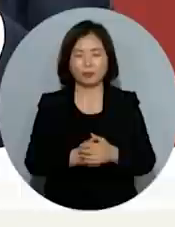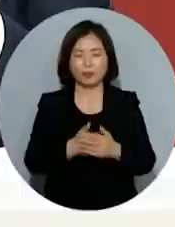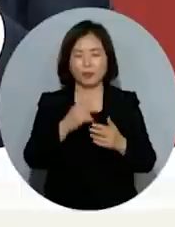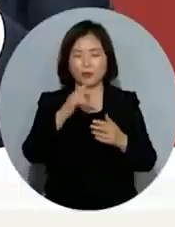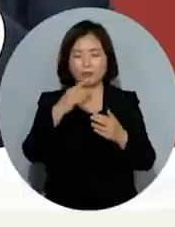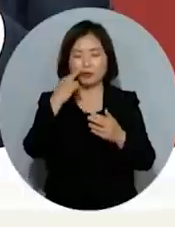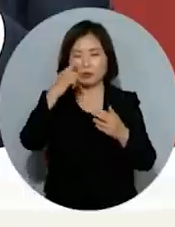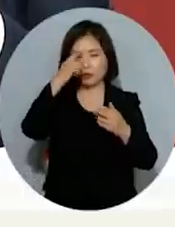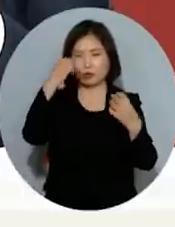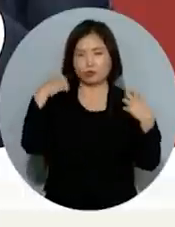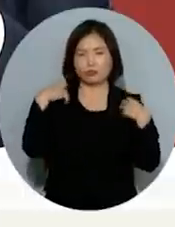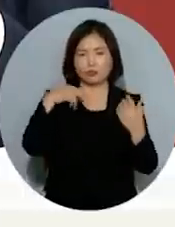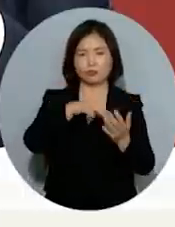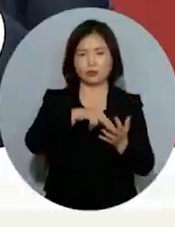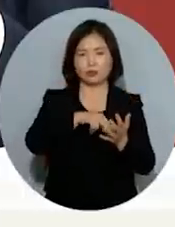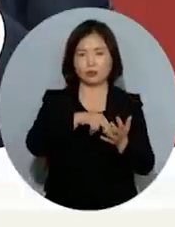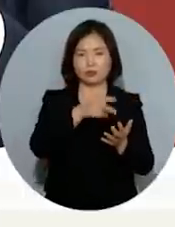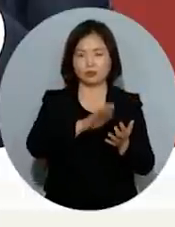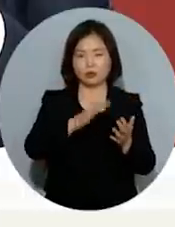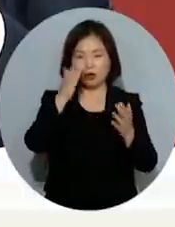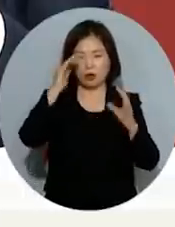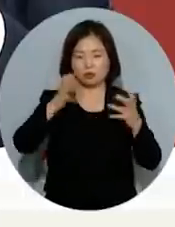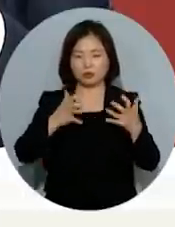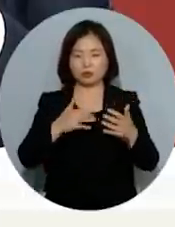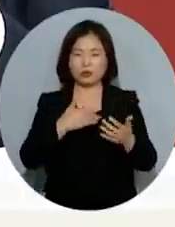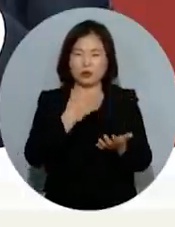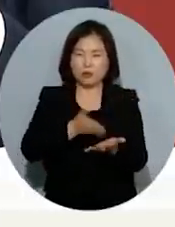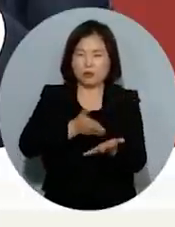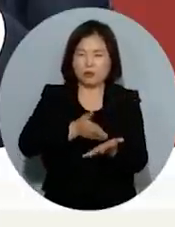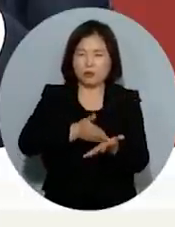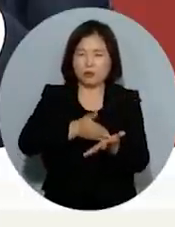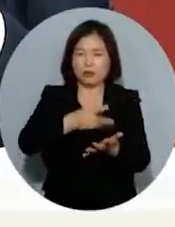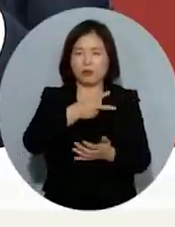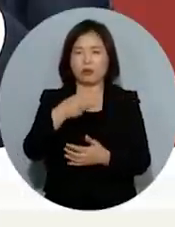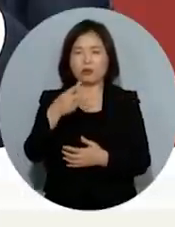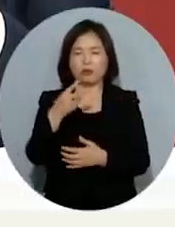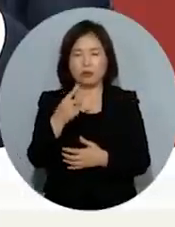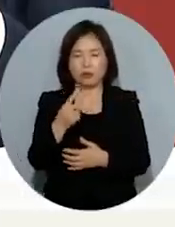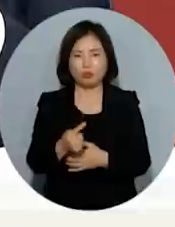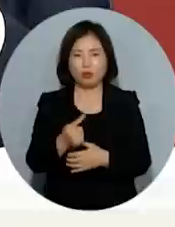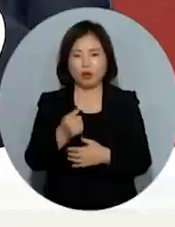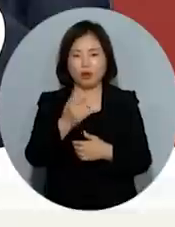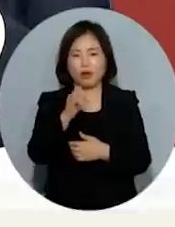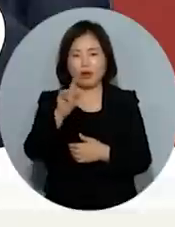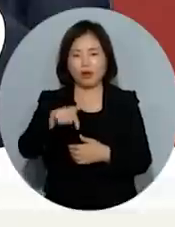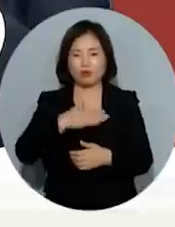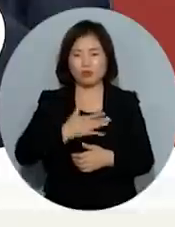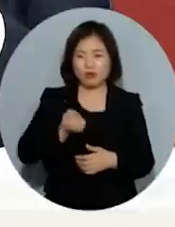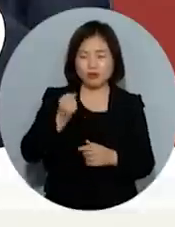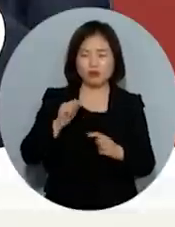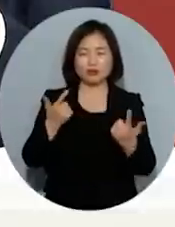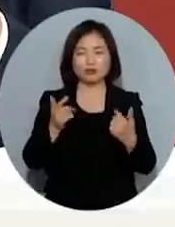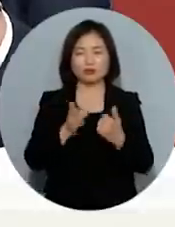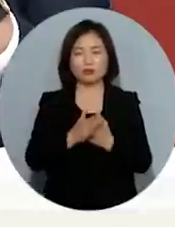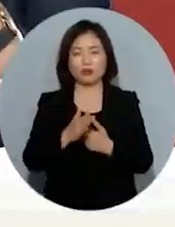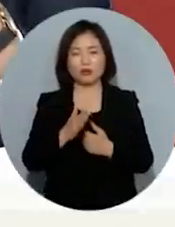정부의 입장이 그런 건데 우리가 아무리 뭐 주장을 한다고 해서 핵이 우리 것도 아니고